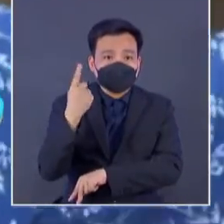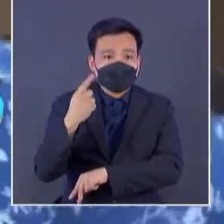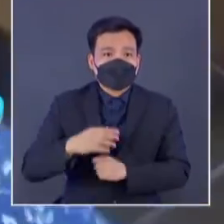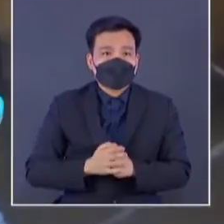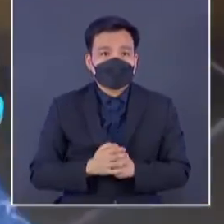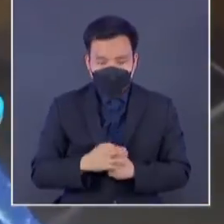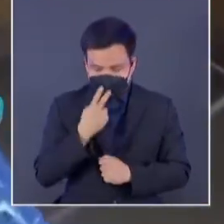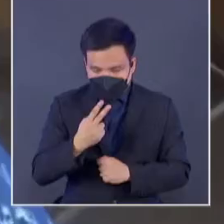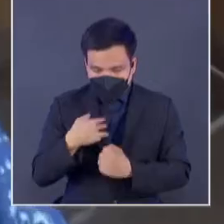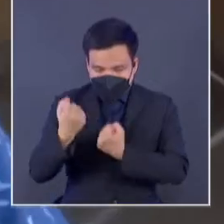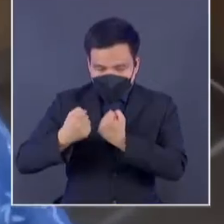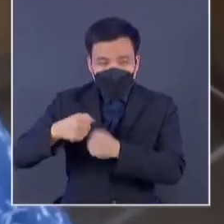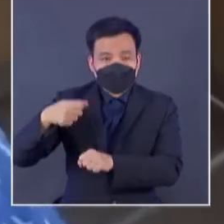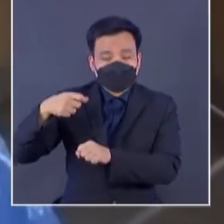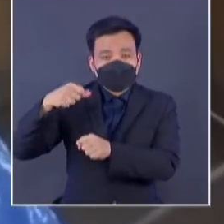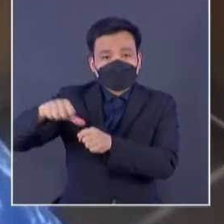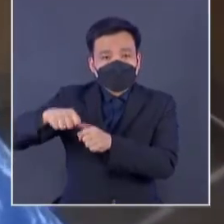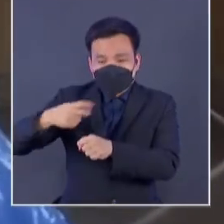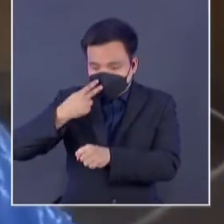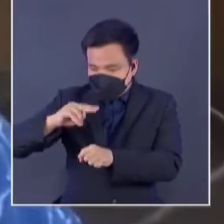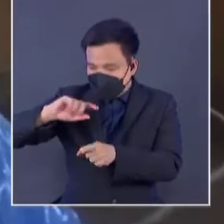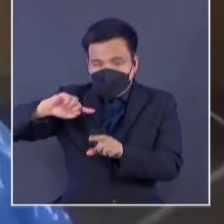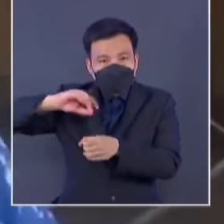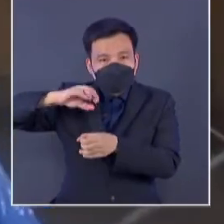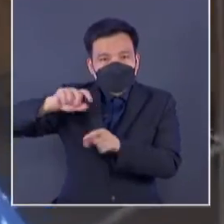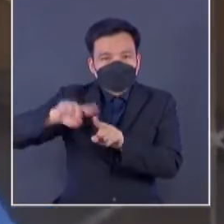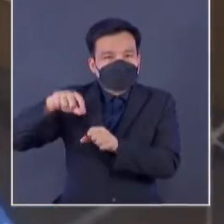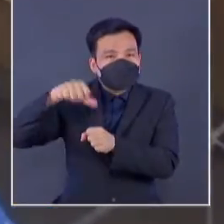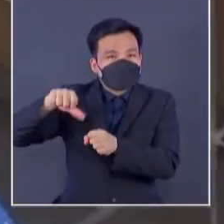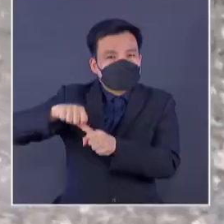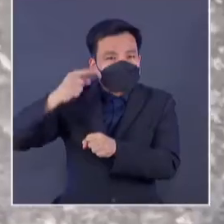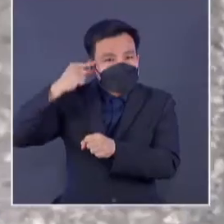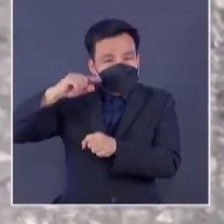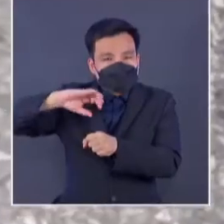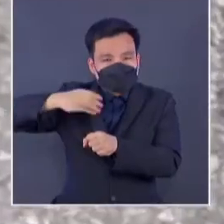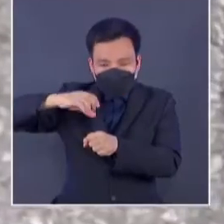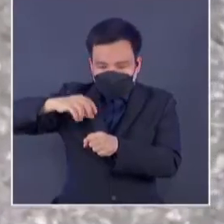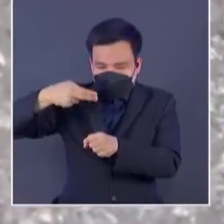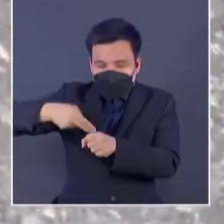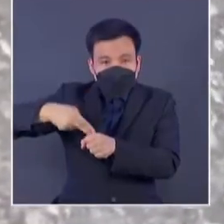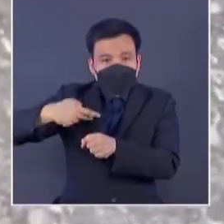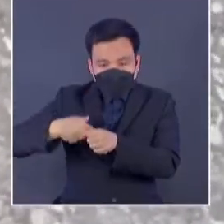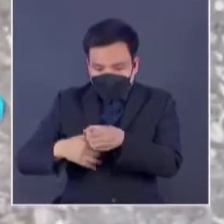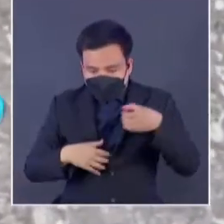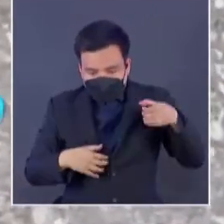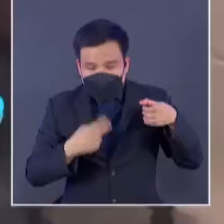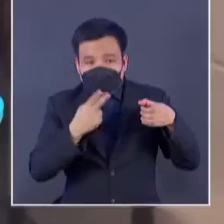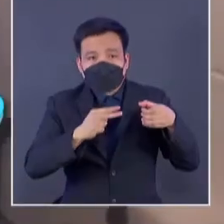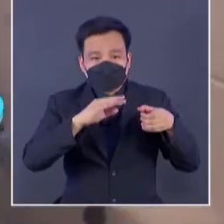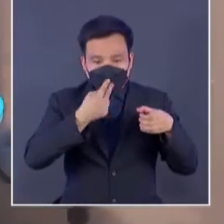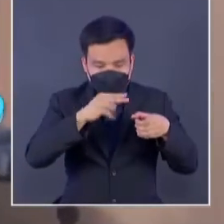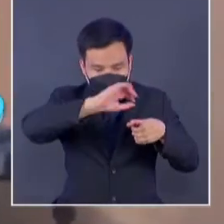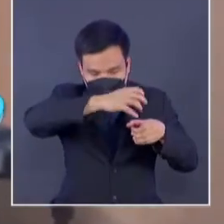เปิดถอยรถแล้วก็เจอน้ำมันขวดนึงเป็นน้ำมันแบบน้ำมันเบนซินนะ น่ากลัวนะฮะนี่ฮะร่องร